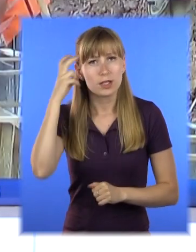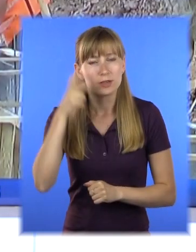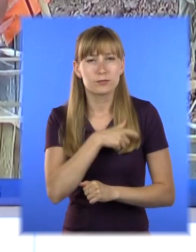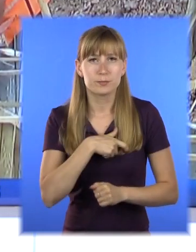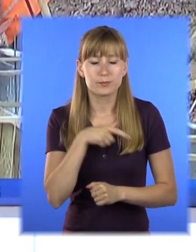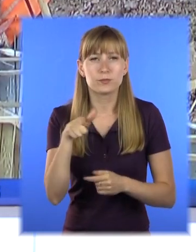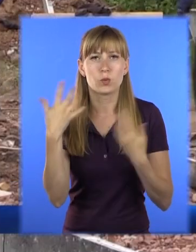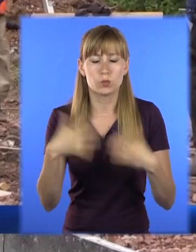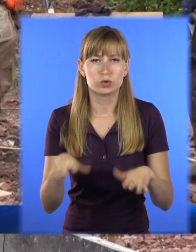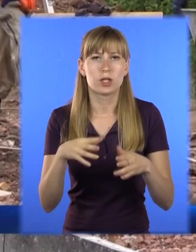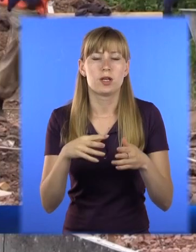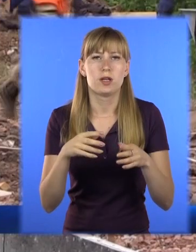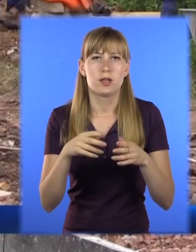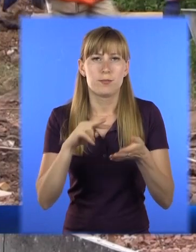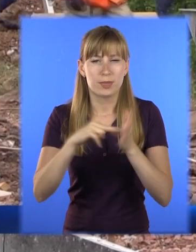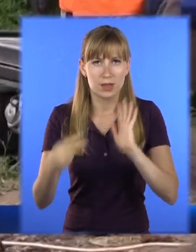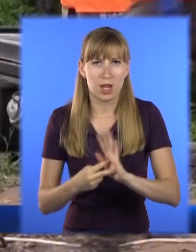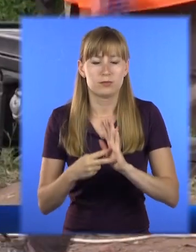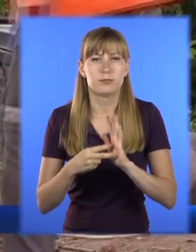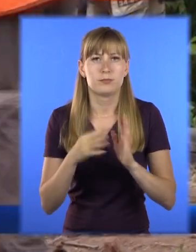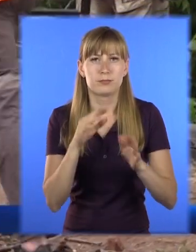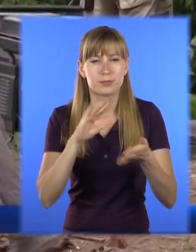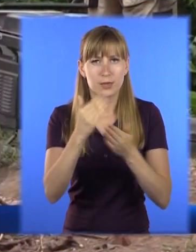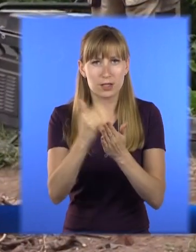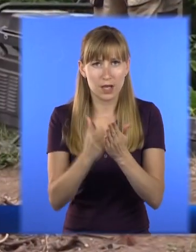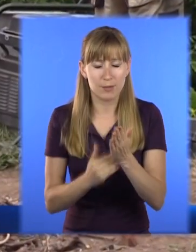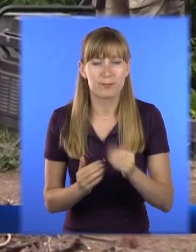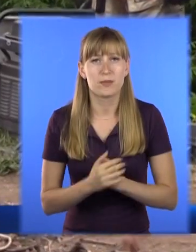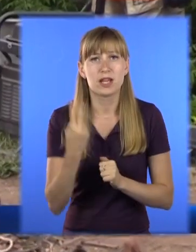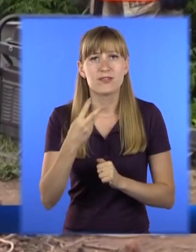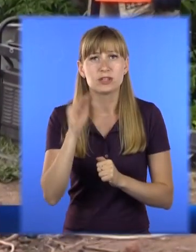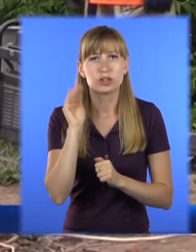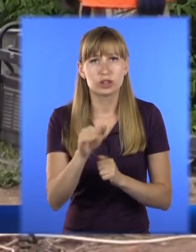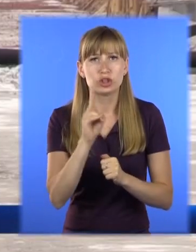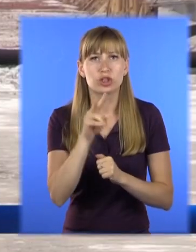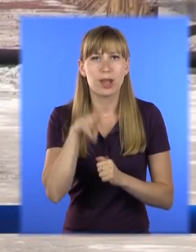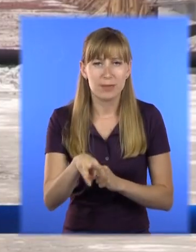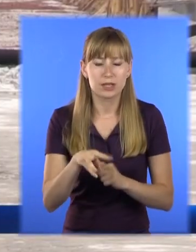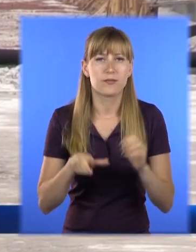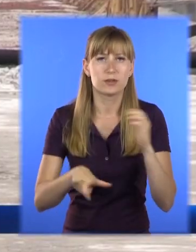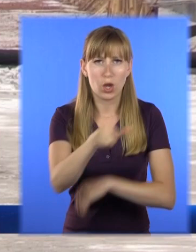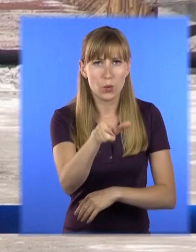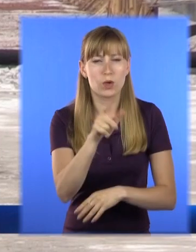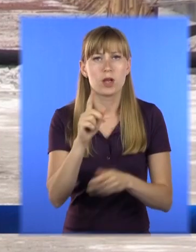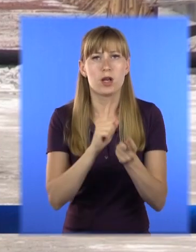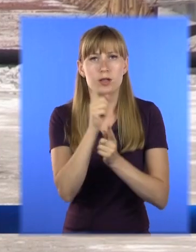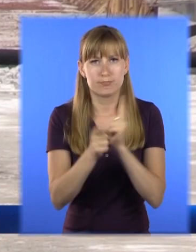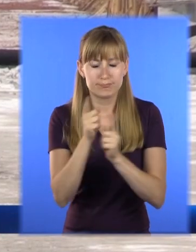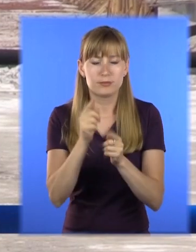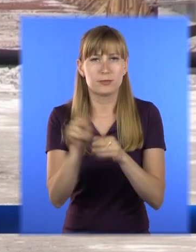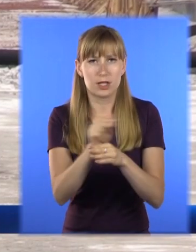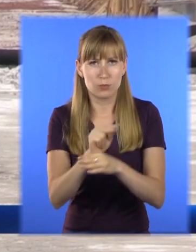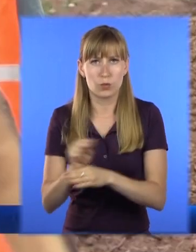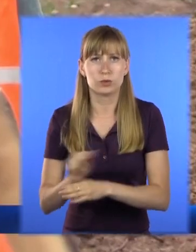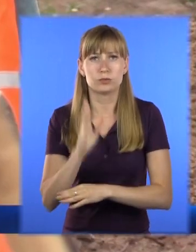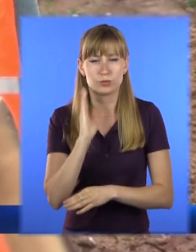програму. З наступного року розпочнеться ремонт більш ніж 20 тисяч кілометрів доріг районного та обласного значення.